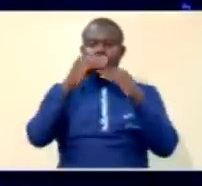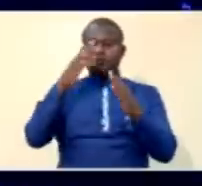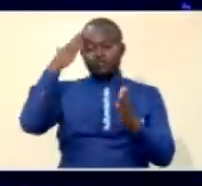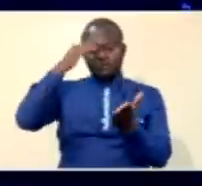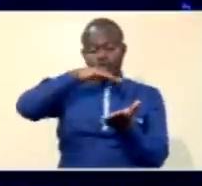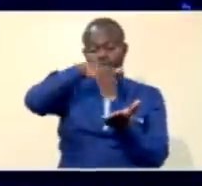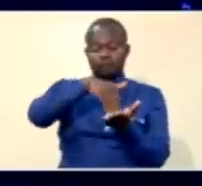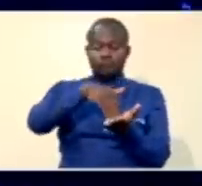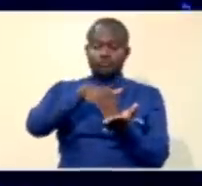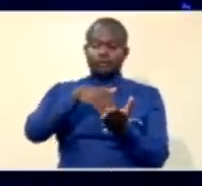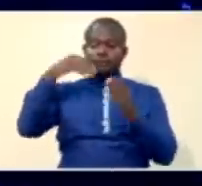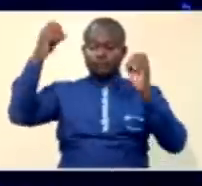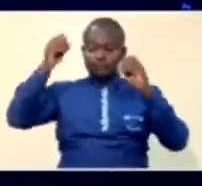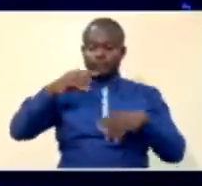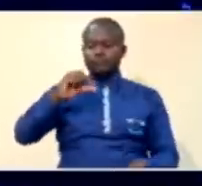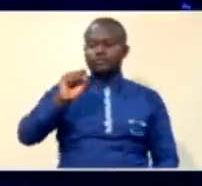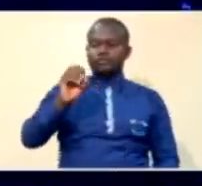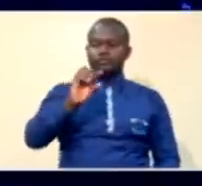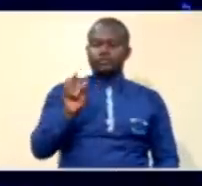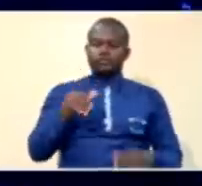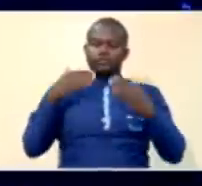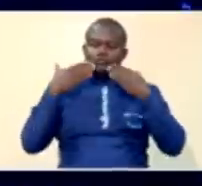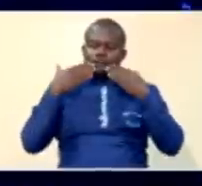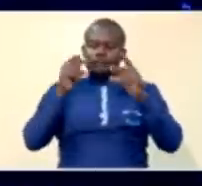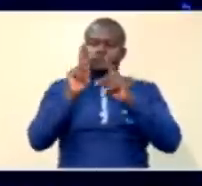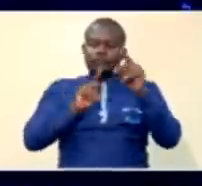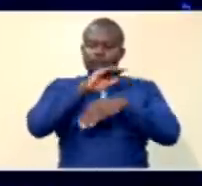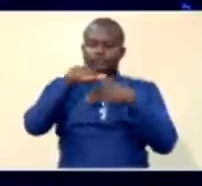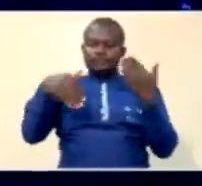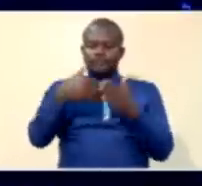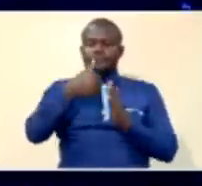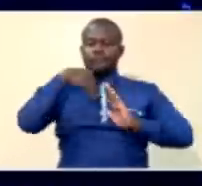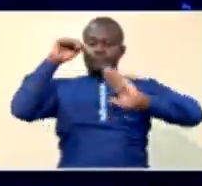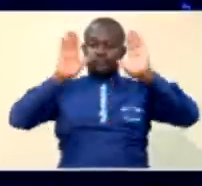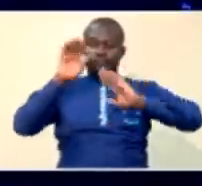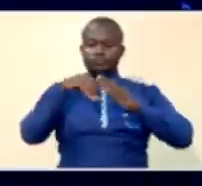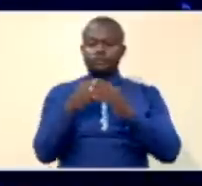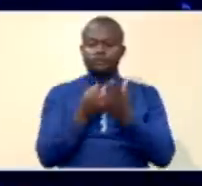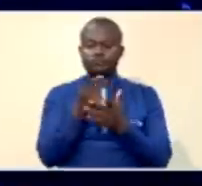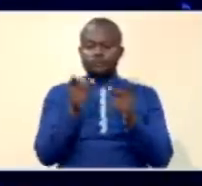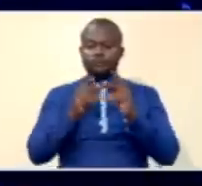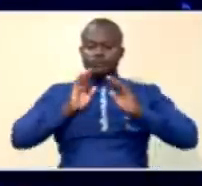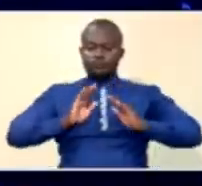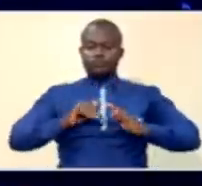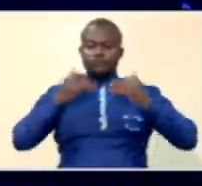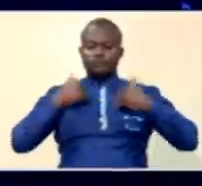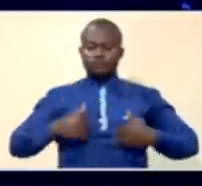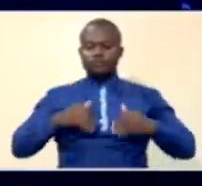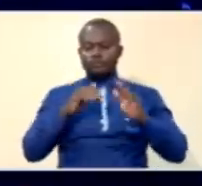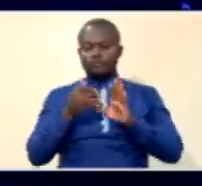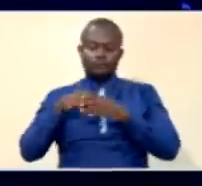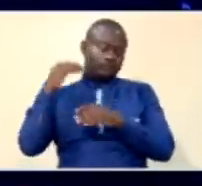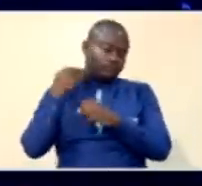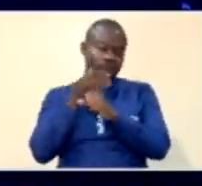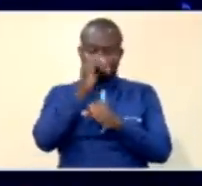rwa Jenoside rwa Kigali ku Gisozi buvuga ko bushimira abantu bose bagira uruhare mu gutuma haruhukiye imibiri y'abazize Jenoside yakorewe Abatutsi mu